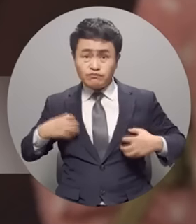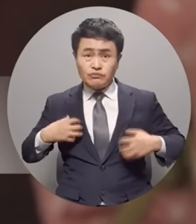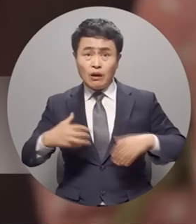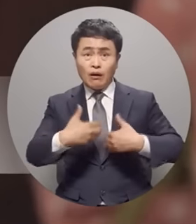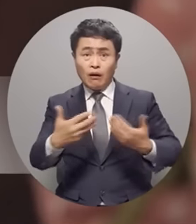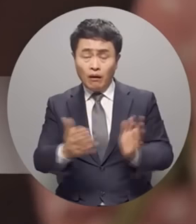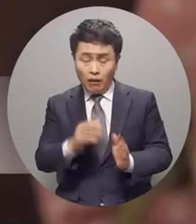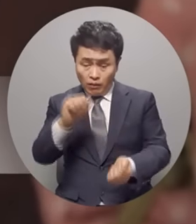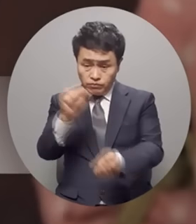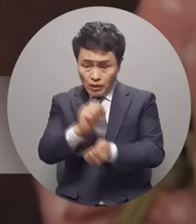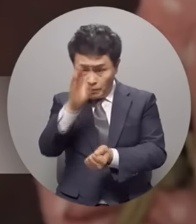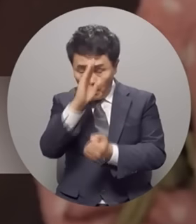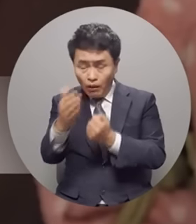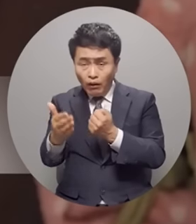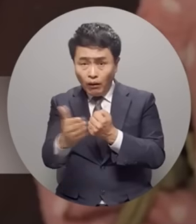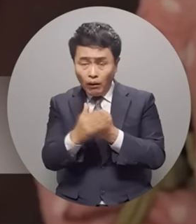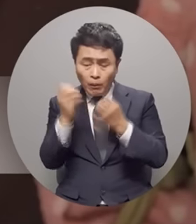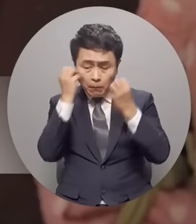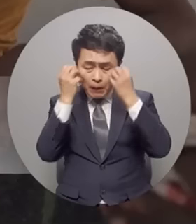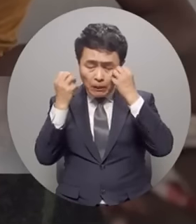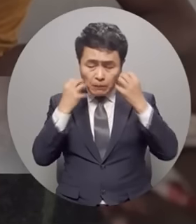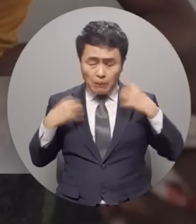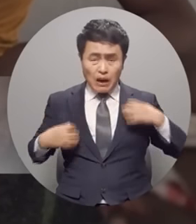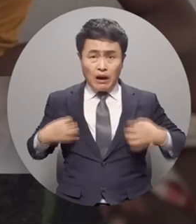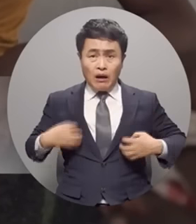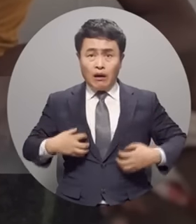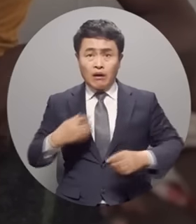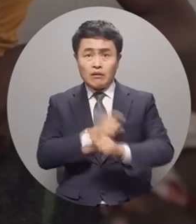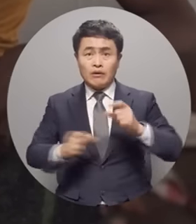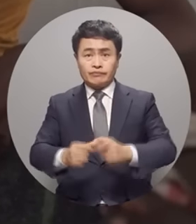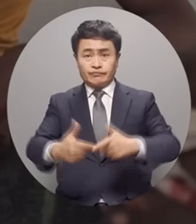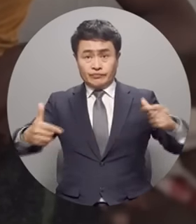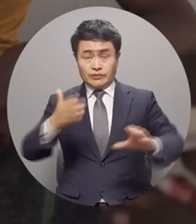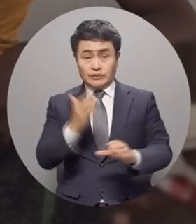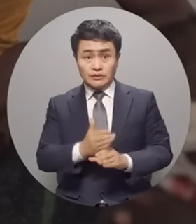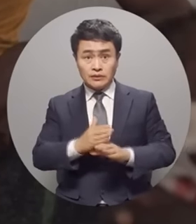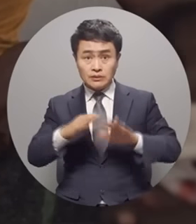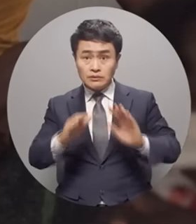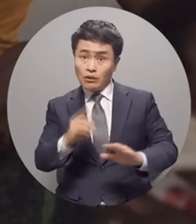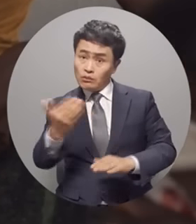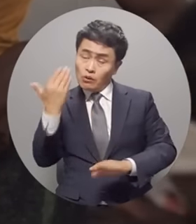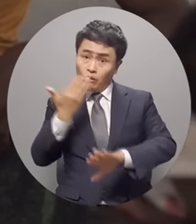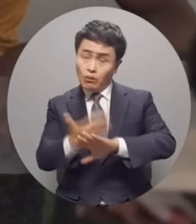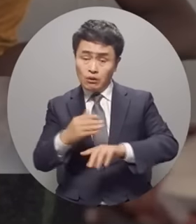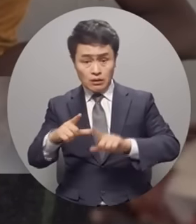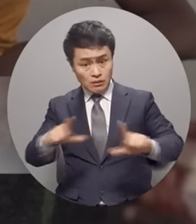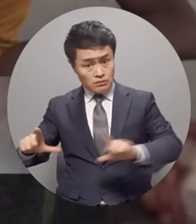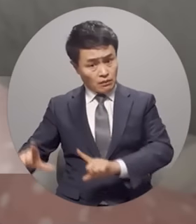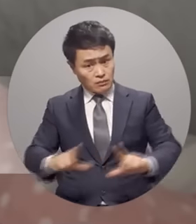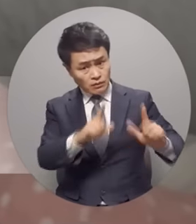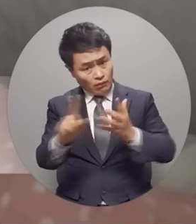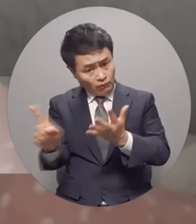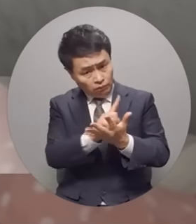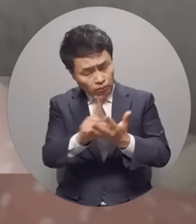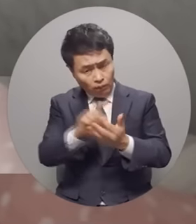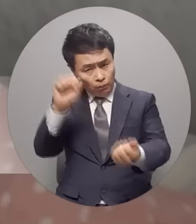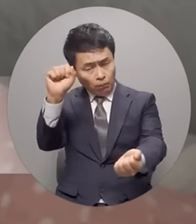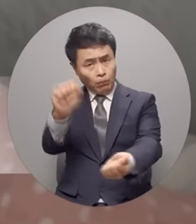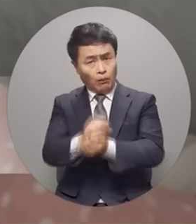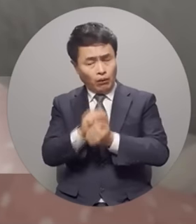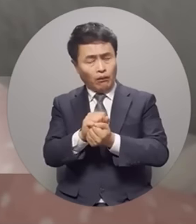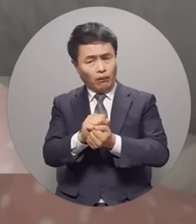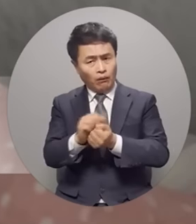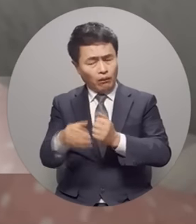급성 발열, 발진성 질환이 급속히 확산하고 있습니다. 이전과 달리 일상에서의 접촉만으로도 전염되는